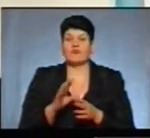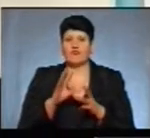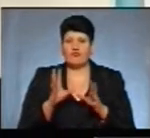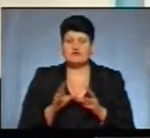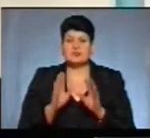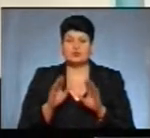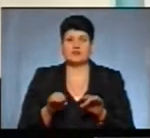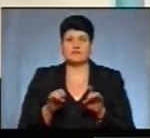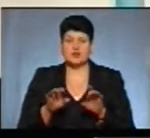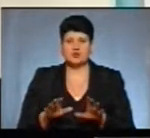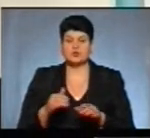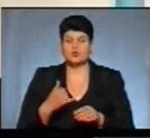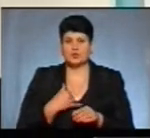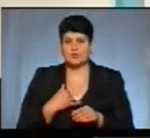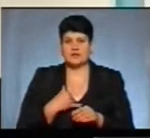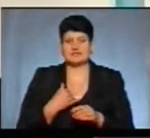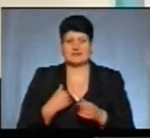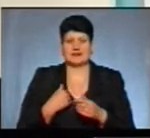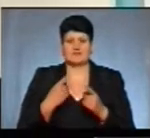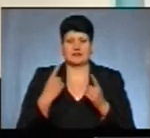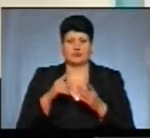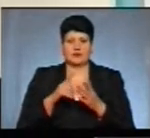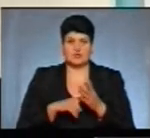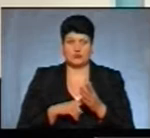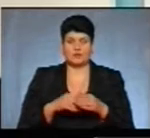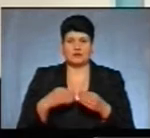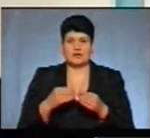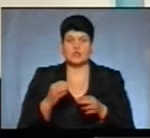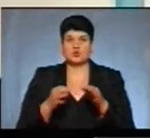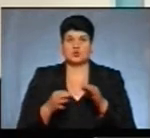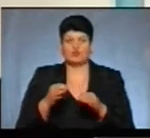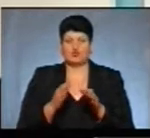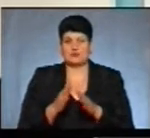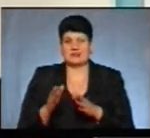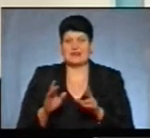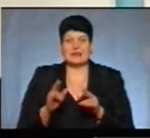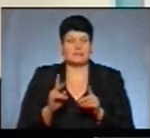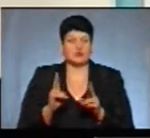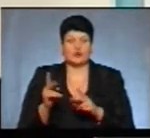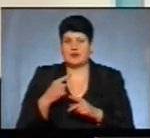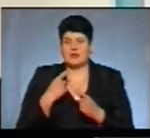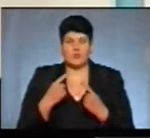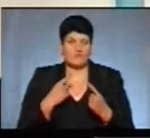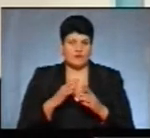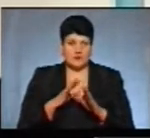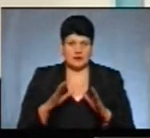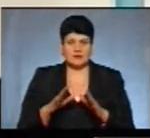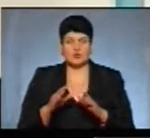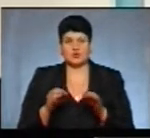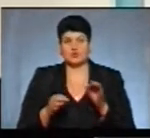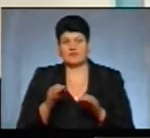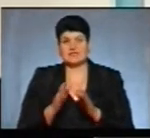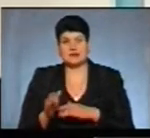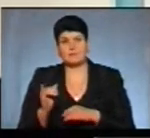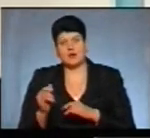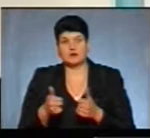вирішуватися. У нас, я велику надію покладаю на судову систему, якби хто не казав, яка вона погана чи добра,